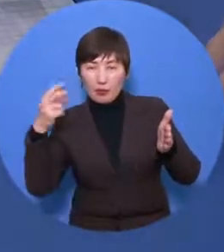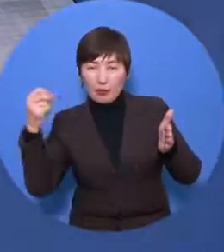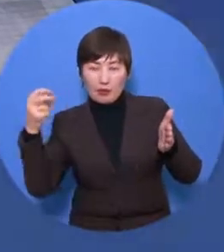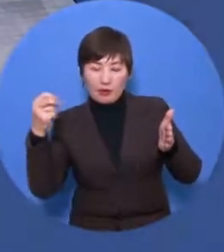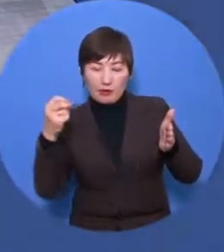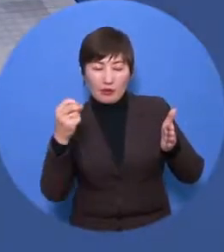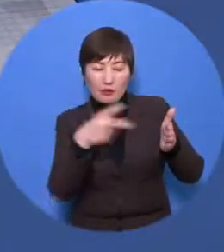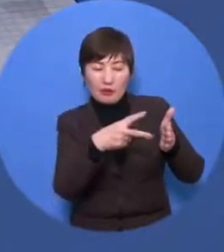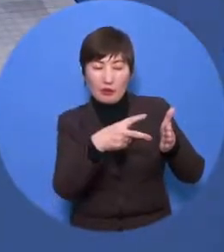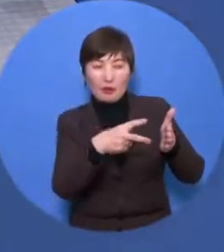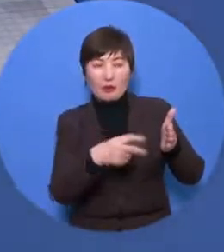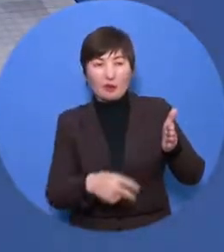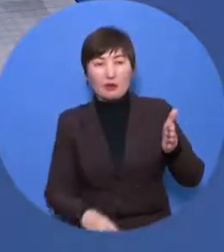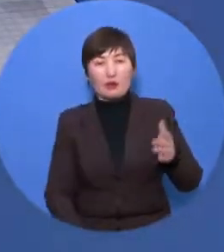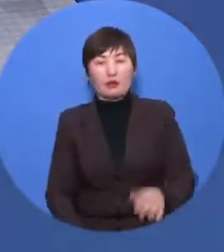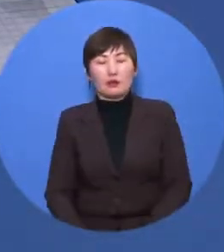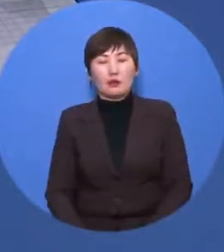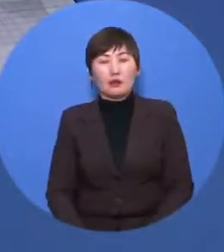тусгая.